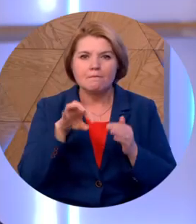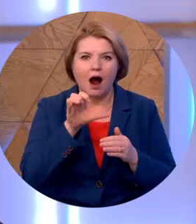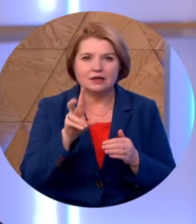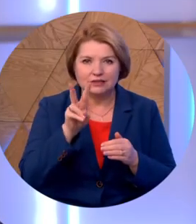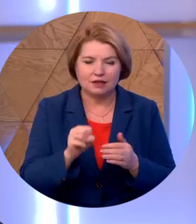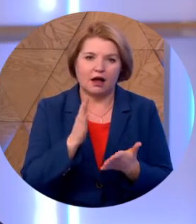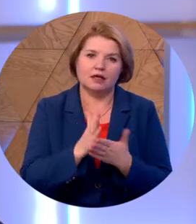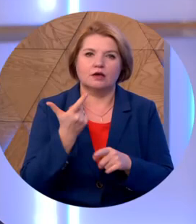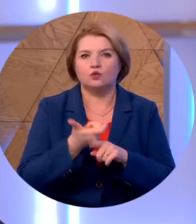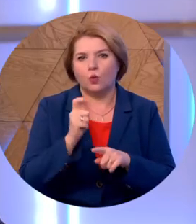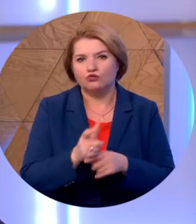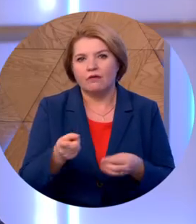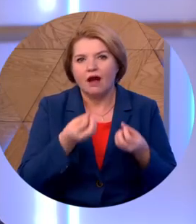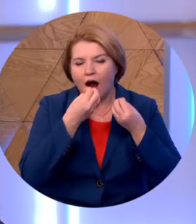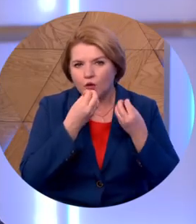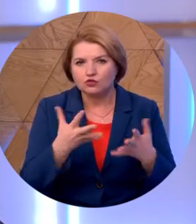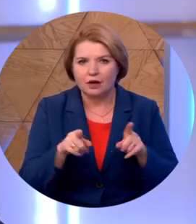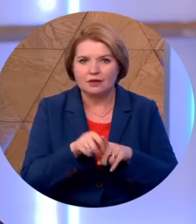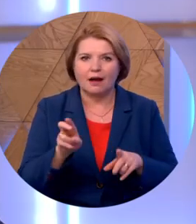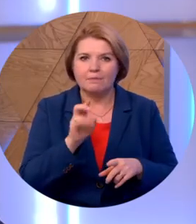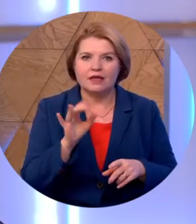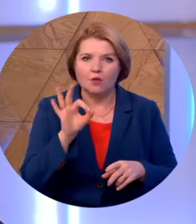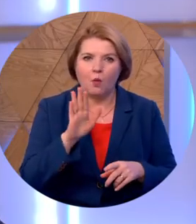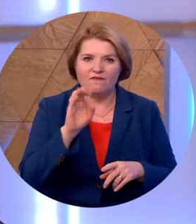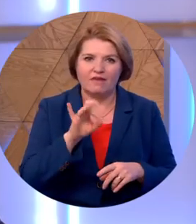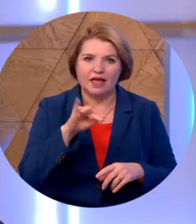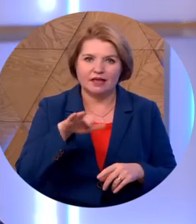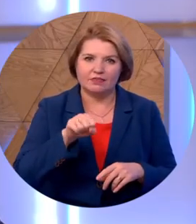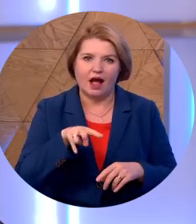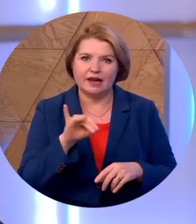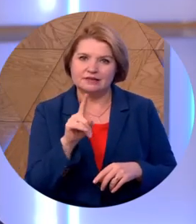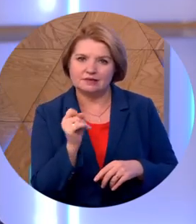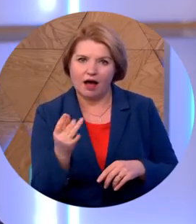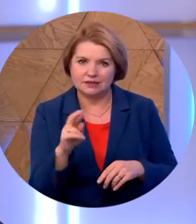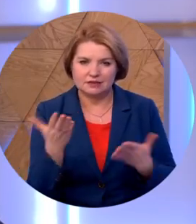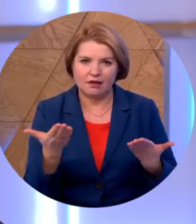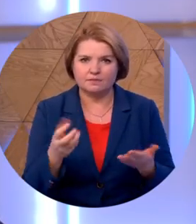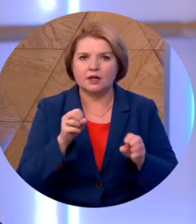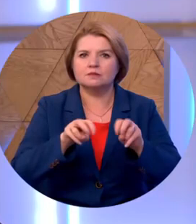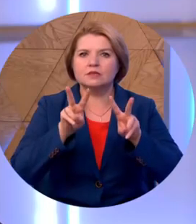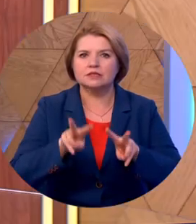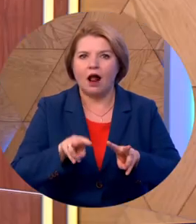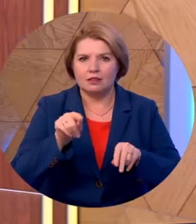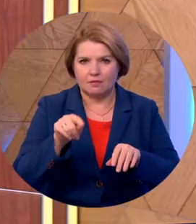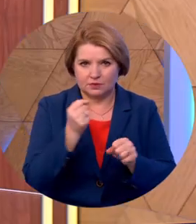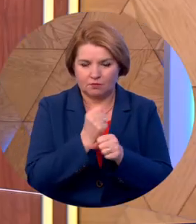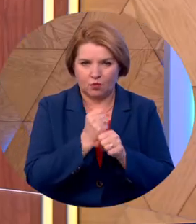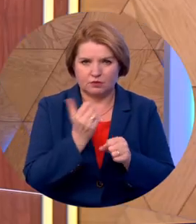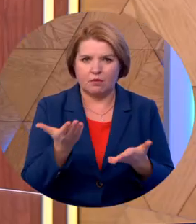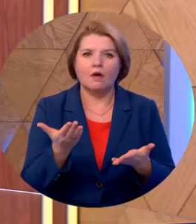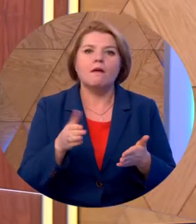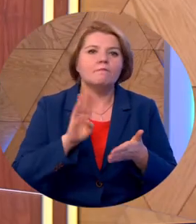хорошие процедура биоревитализации которая делается без гематом специальным способом а как там там же надо уколы делать